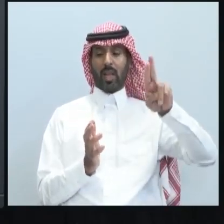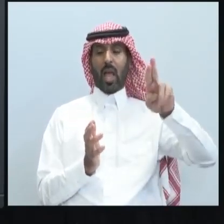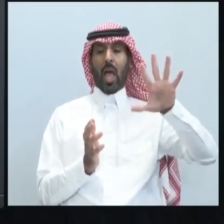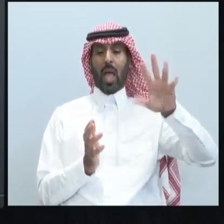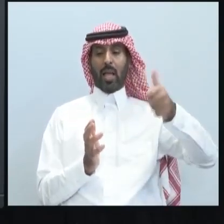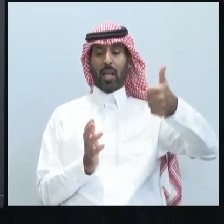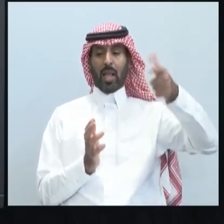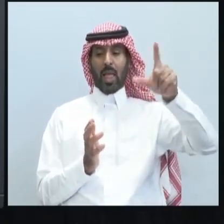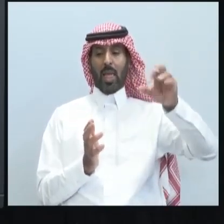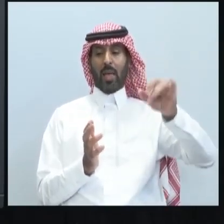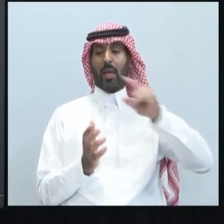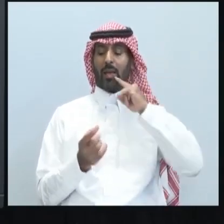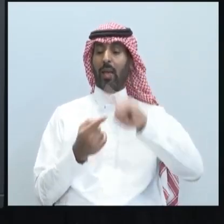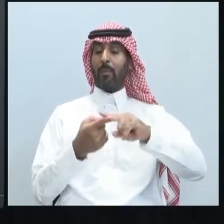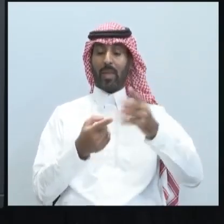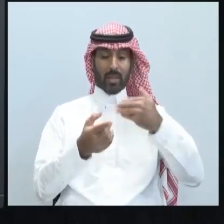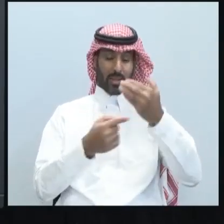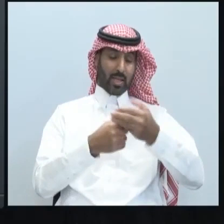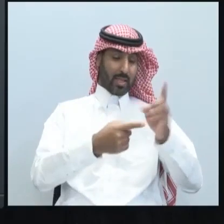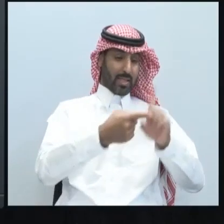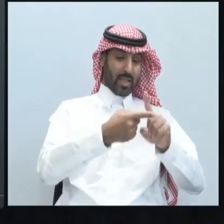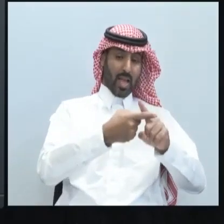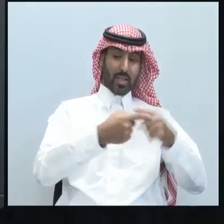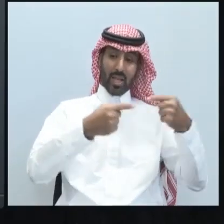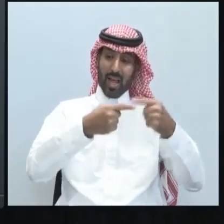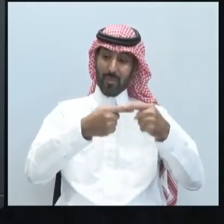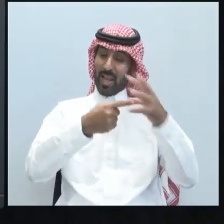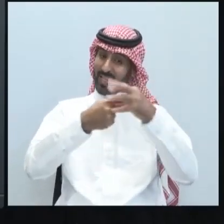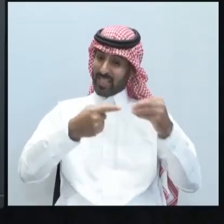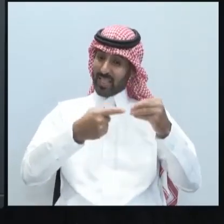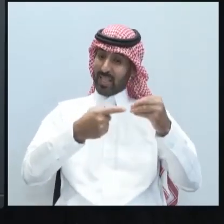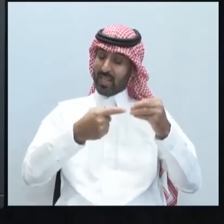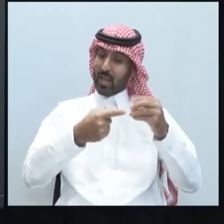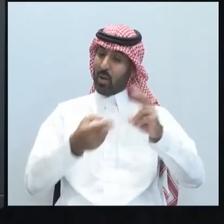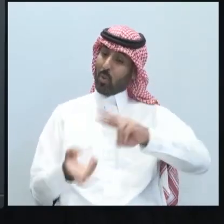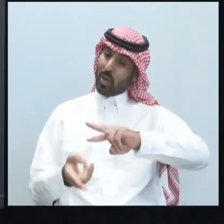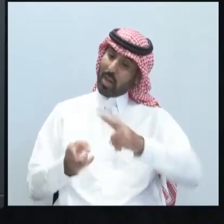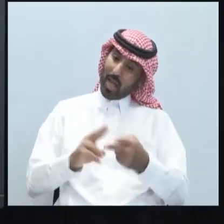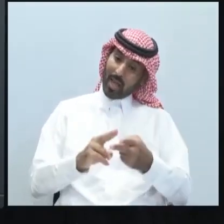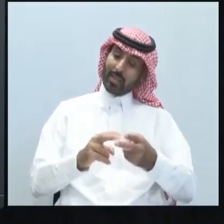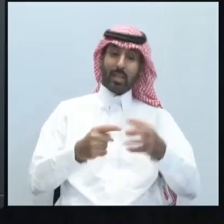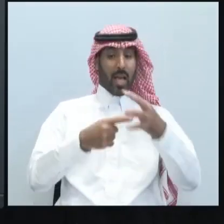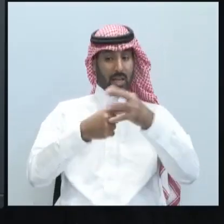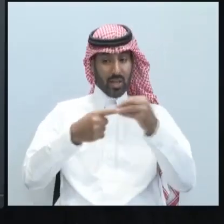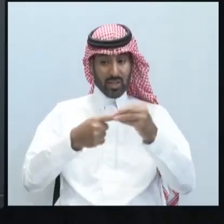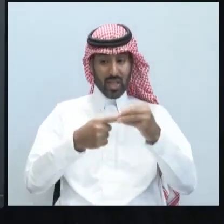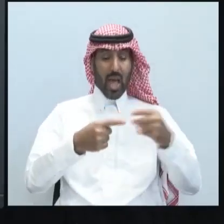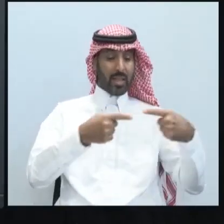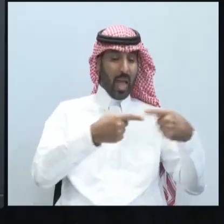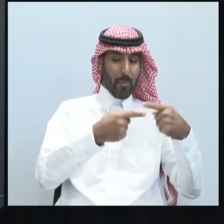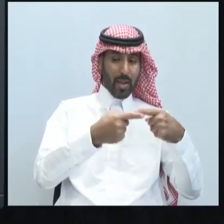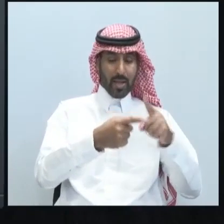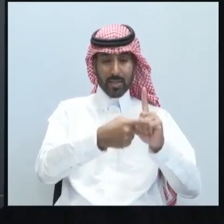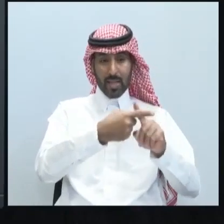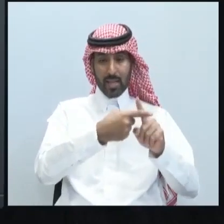الزياده يقابلها كميه نقصان وكميه النقصان سوف يقابلها كميه الزياده بين مين ومين بين ايونات الهيدروجين